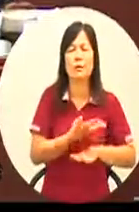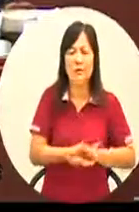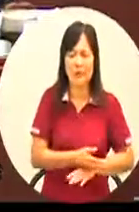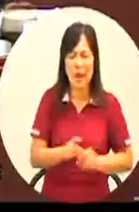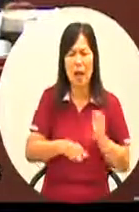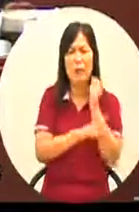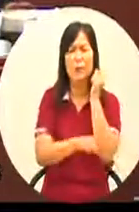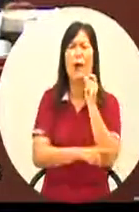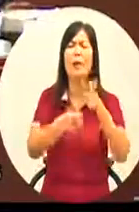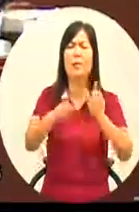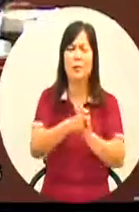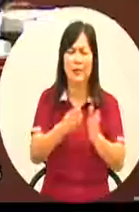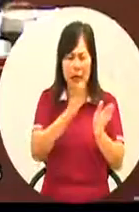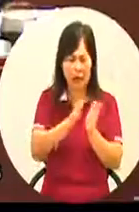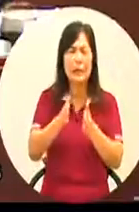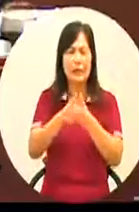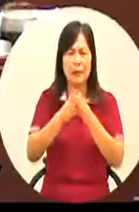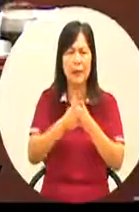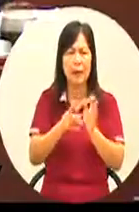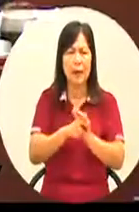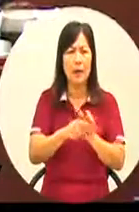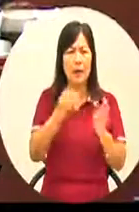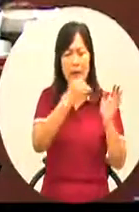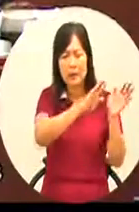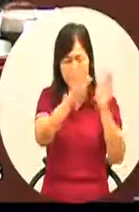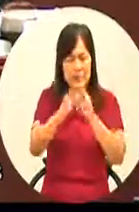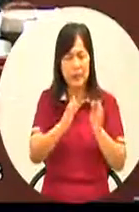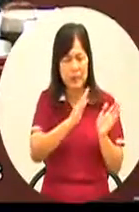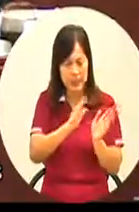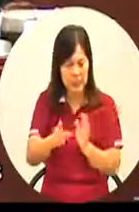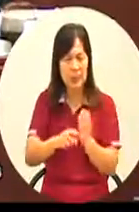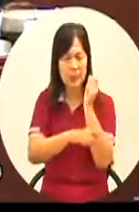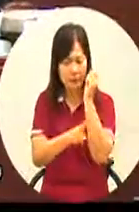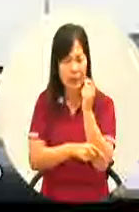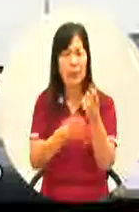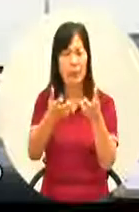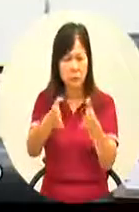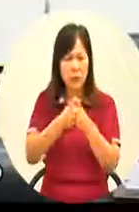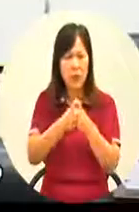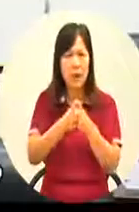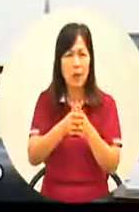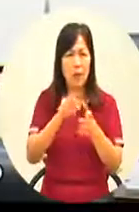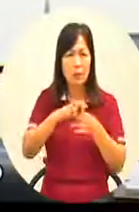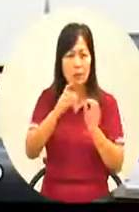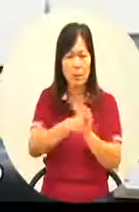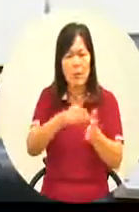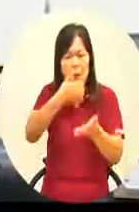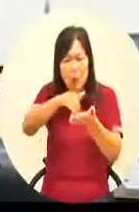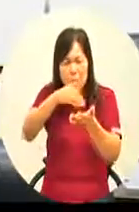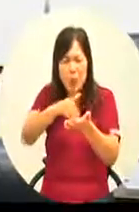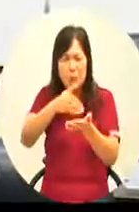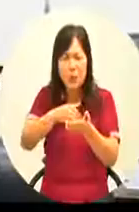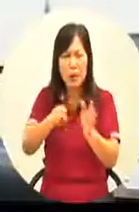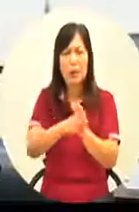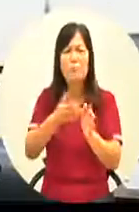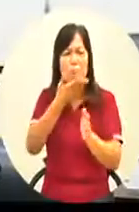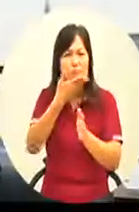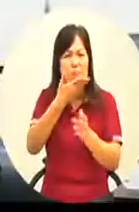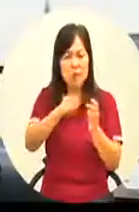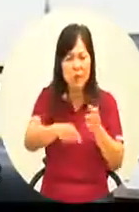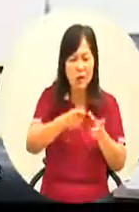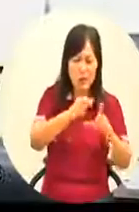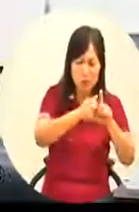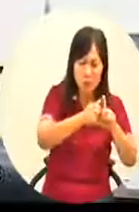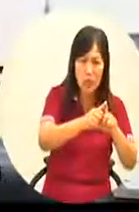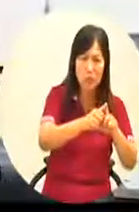而已，要讲理啦哈，情理法都要通，你不能说只要暗算，都只要算计之力，因为这个区域这个